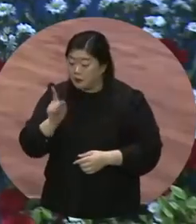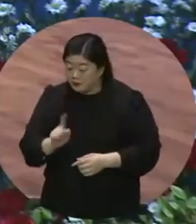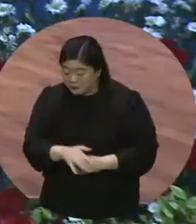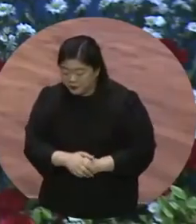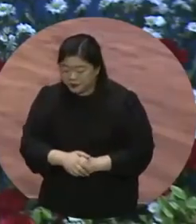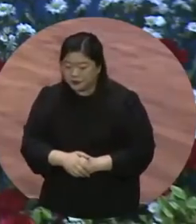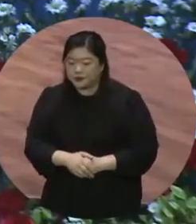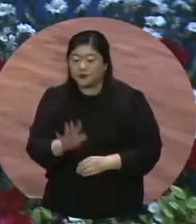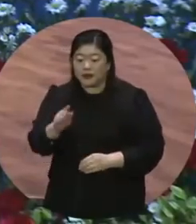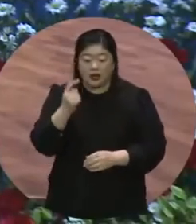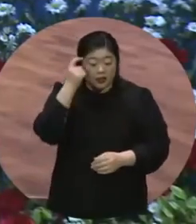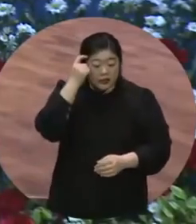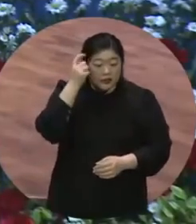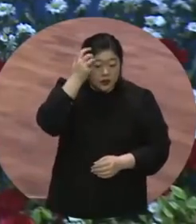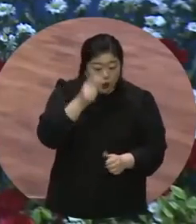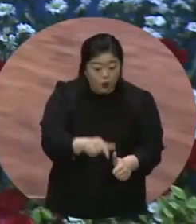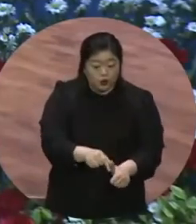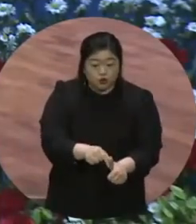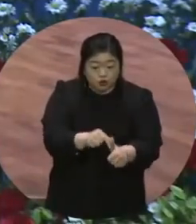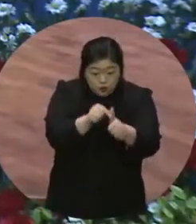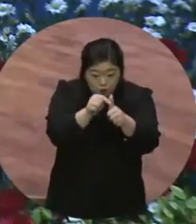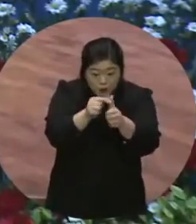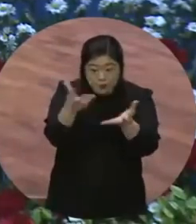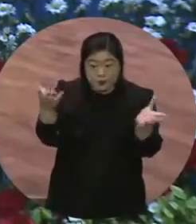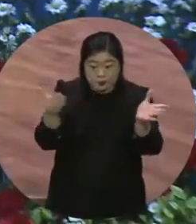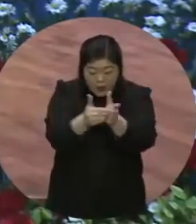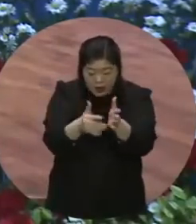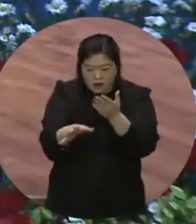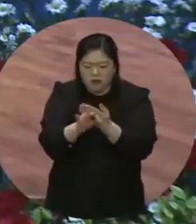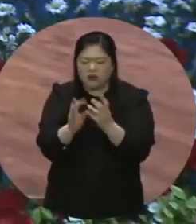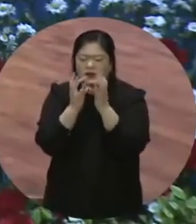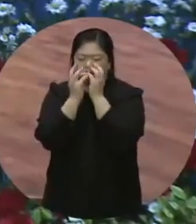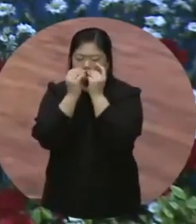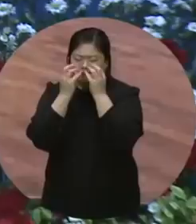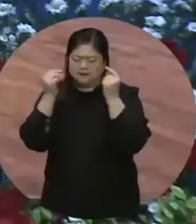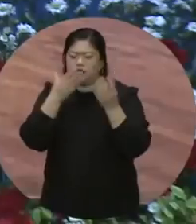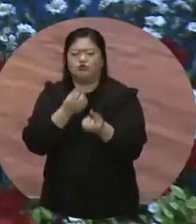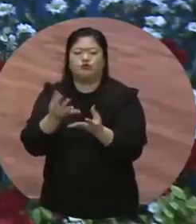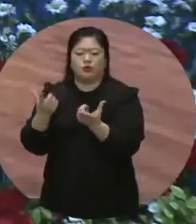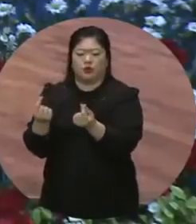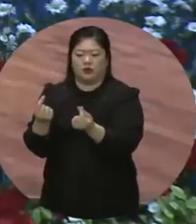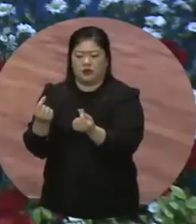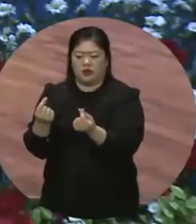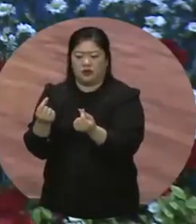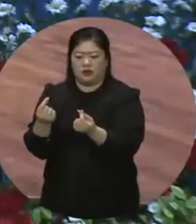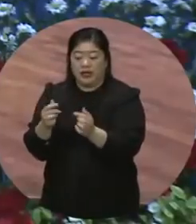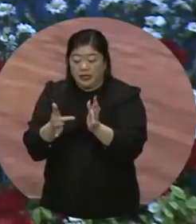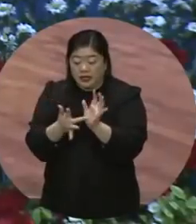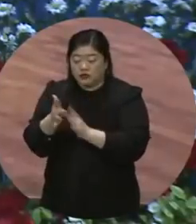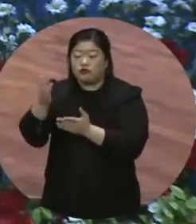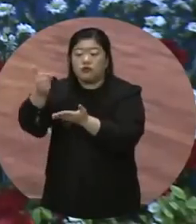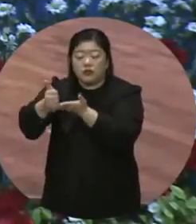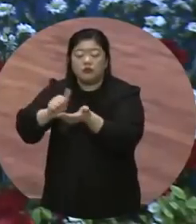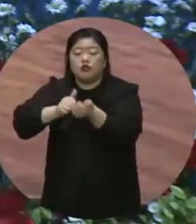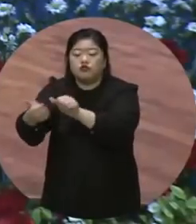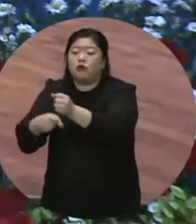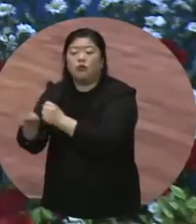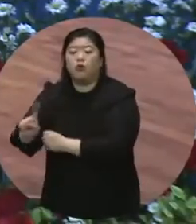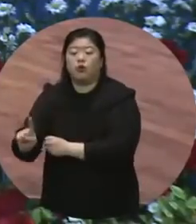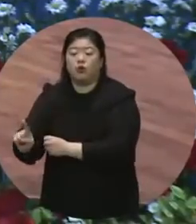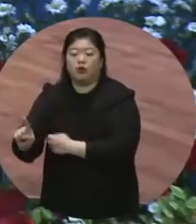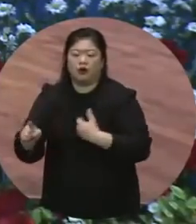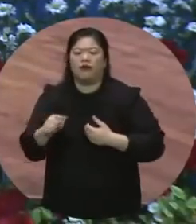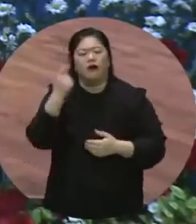구원은요, 종합적 축복이라고. 하나님의 모든 관심이 예수 그리스도가 십자가에 죽으시고 교회 존재한 이유, 내가 존재한 이유